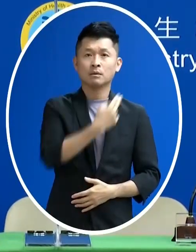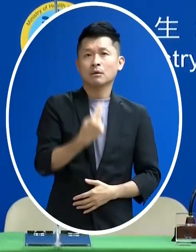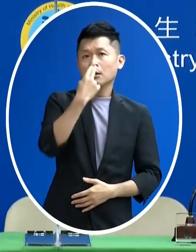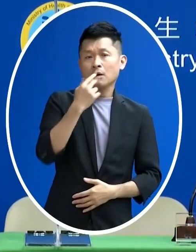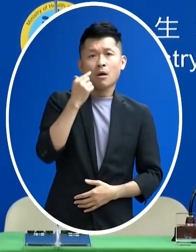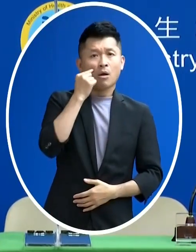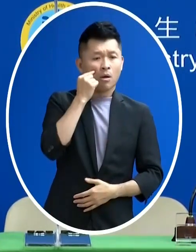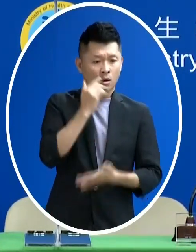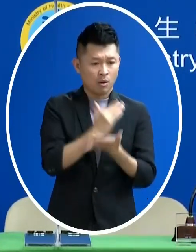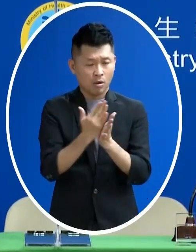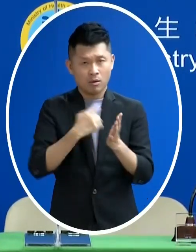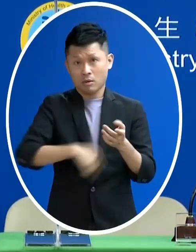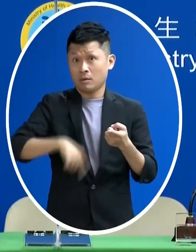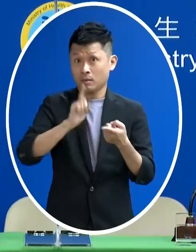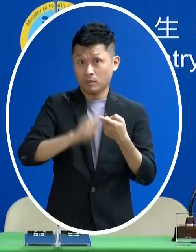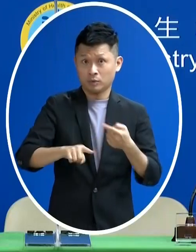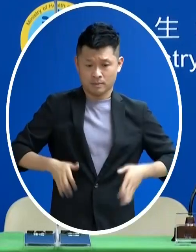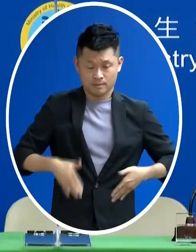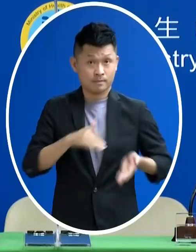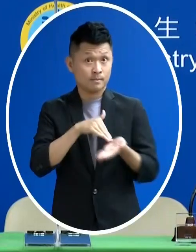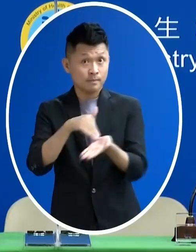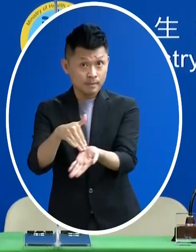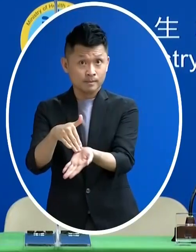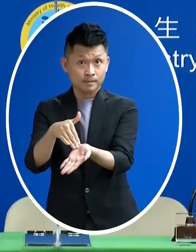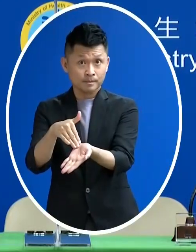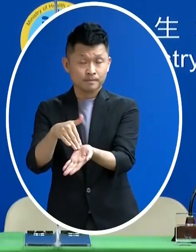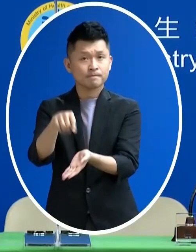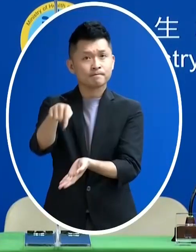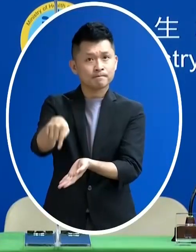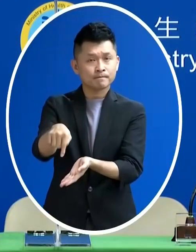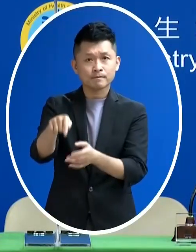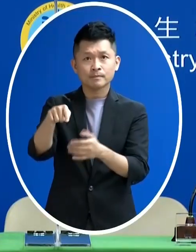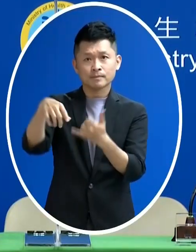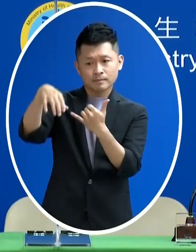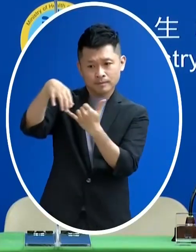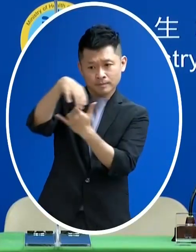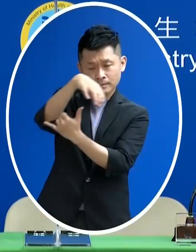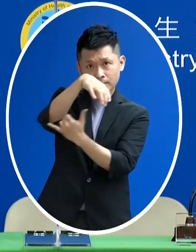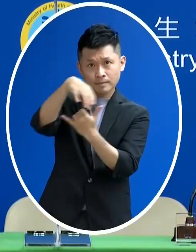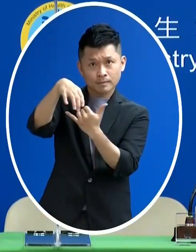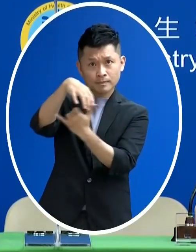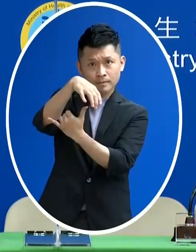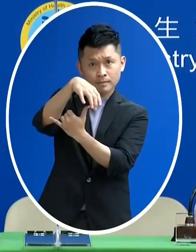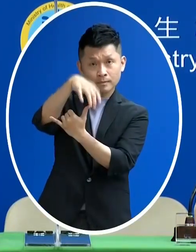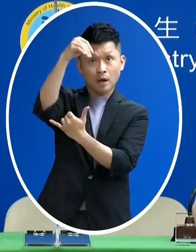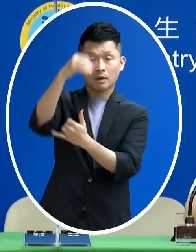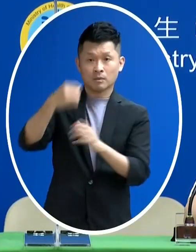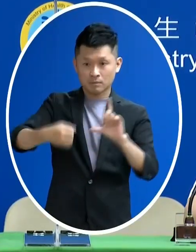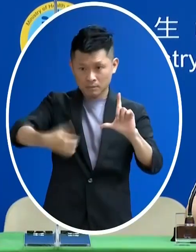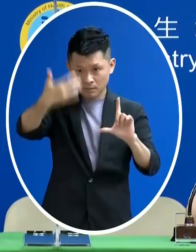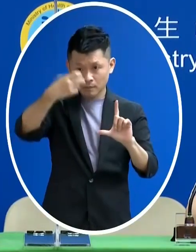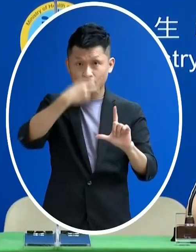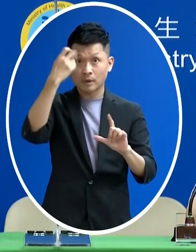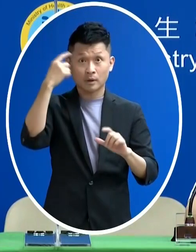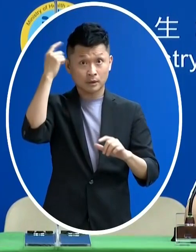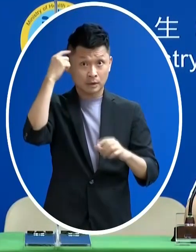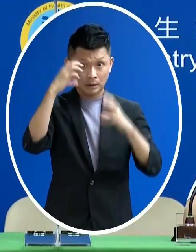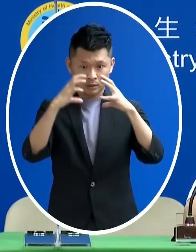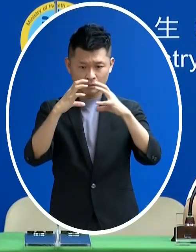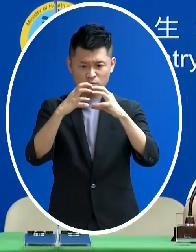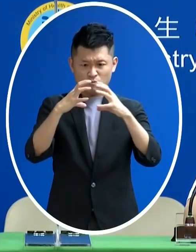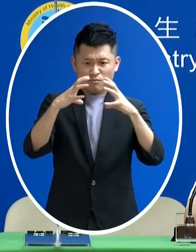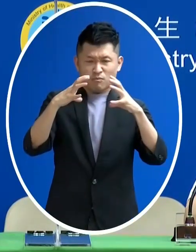难的症状，所以送到急诊。那在急诊这边做电脑断层的扫描，是发现说有大脑肿胀的一个